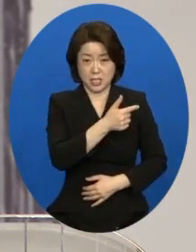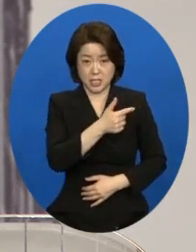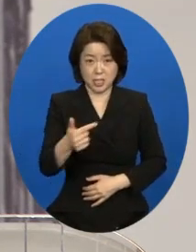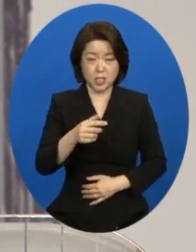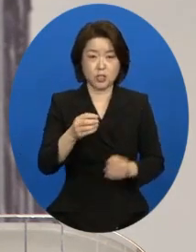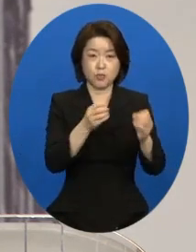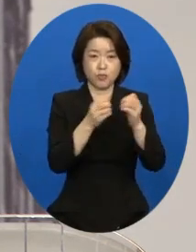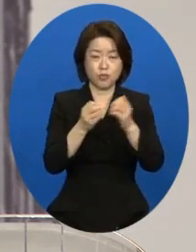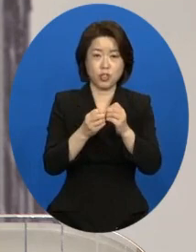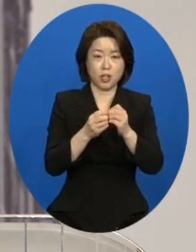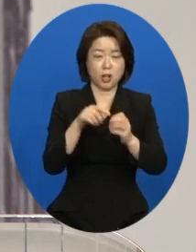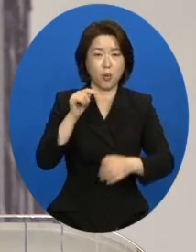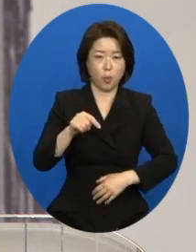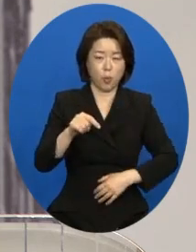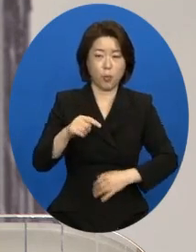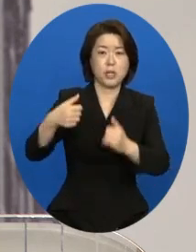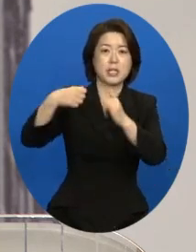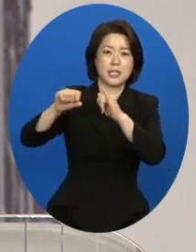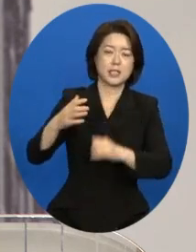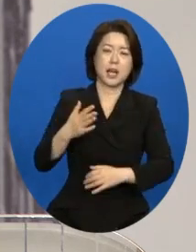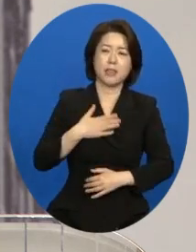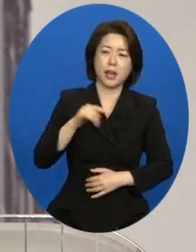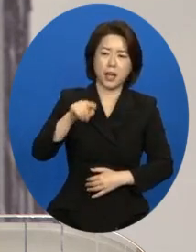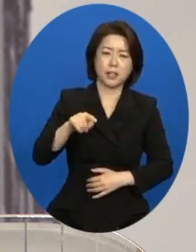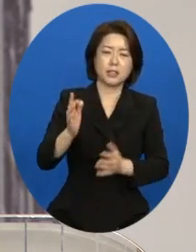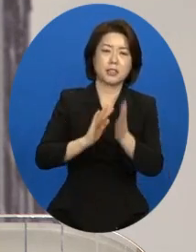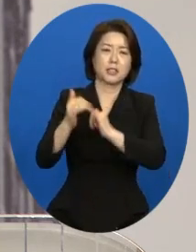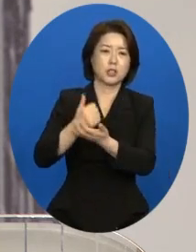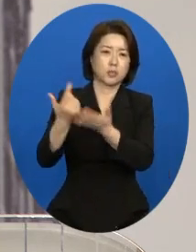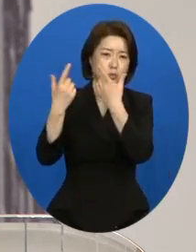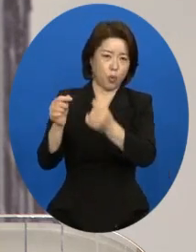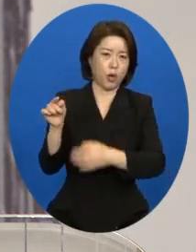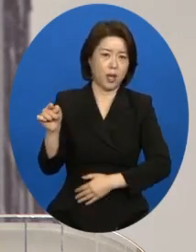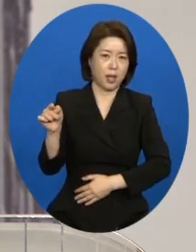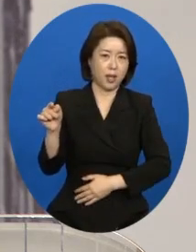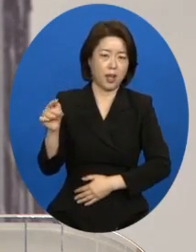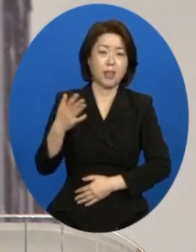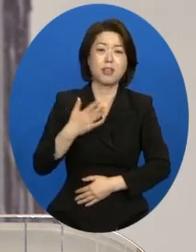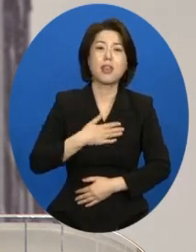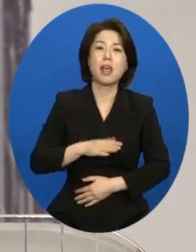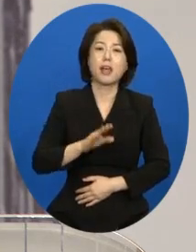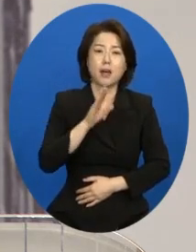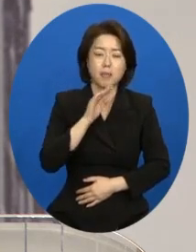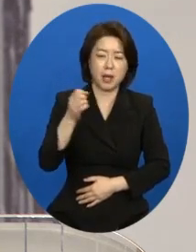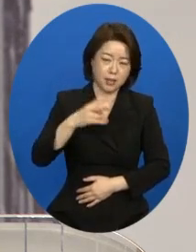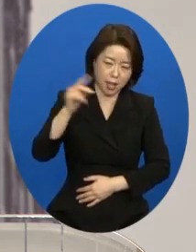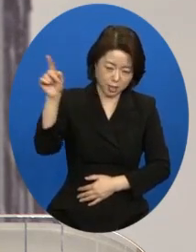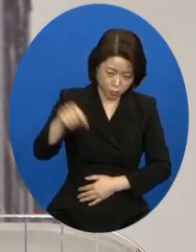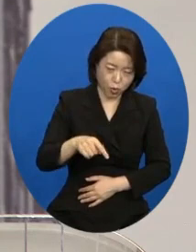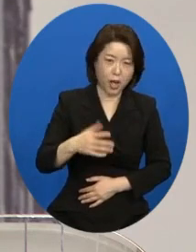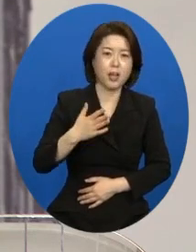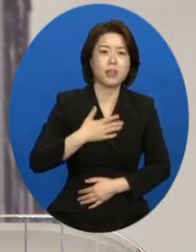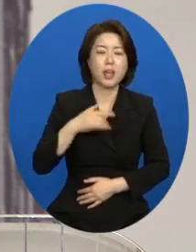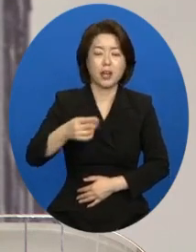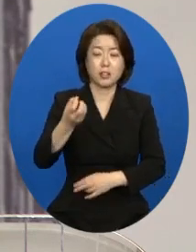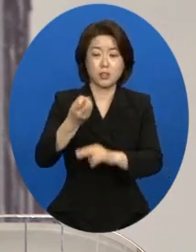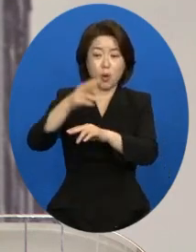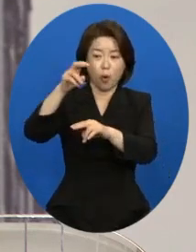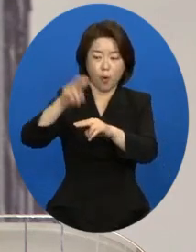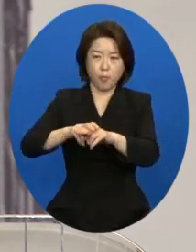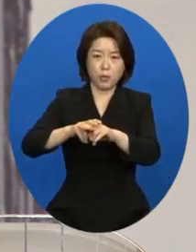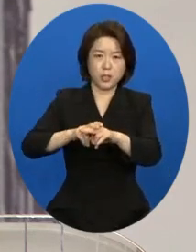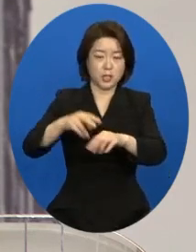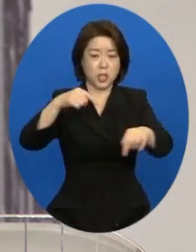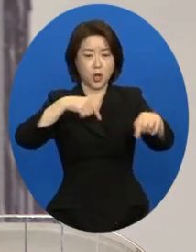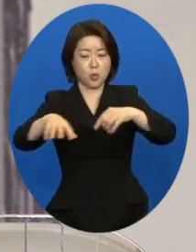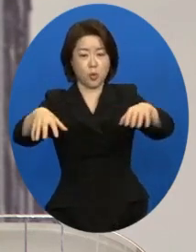고유명사라는 것입니다. 내가 바로 그 인자인데 내가 바로 다시 올 것이고 내가 그 보좌에서